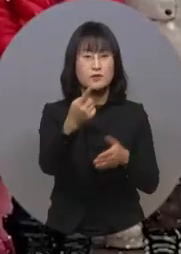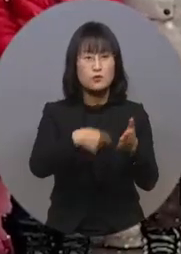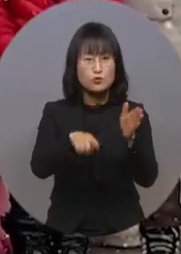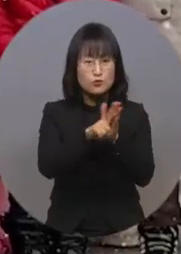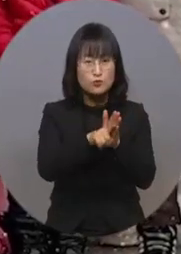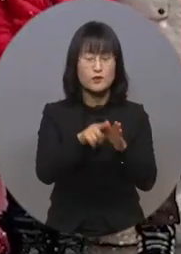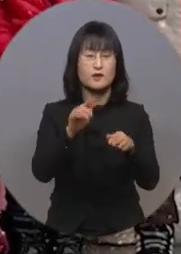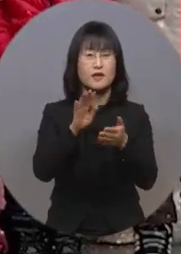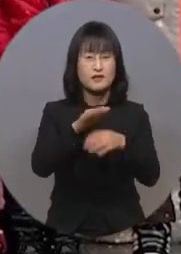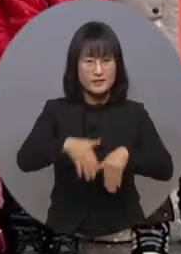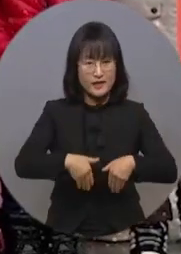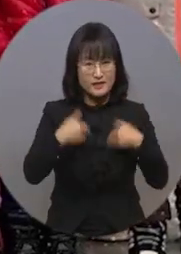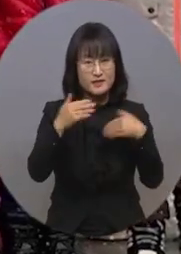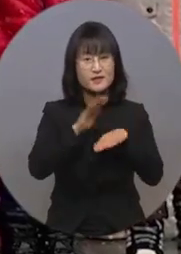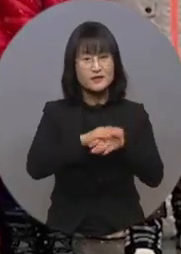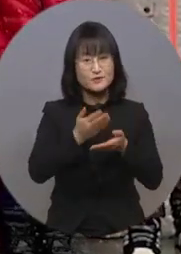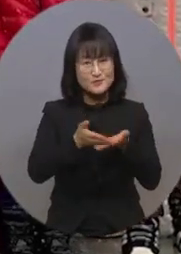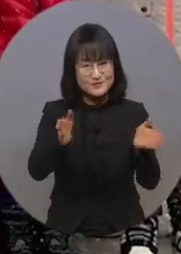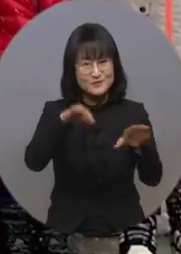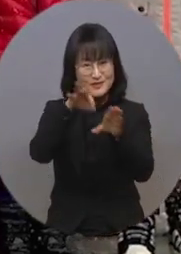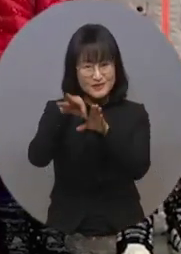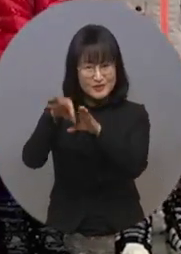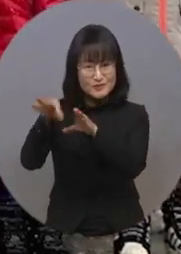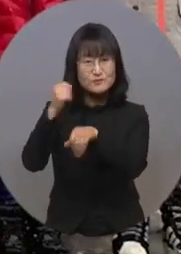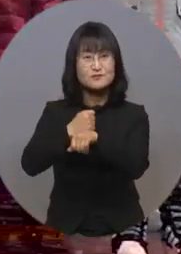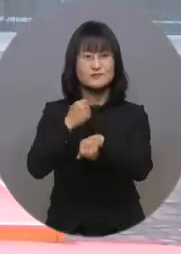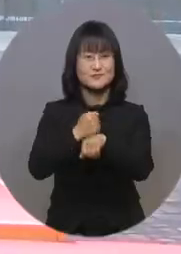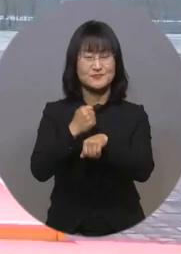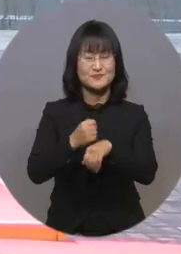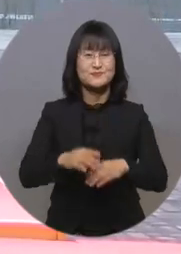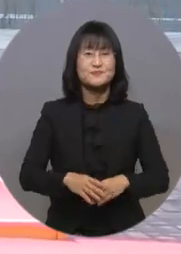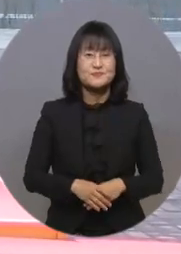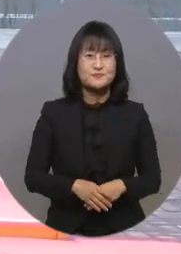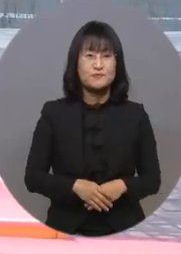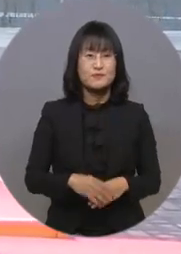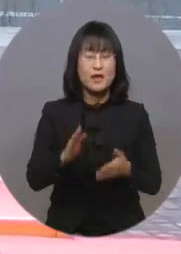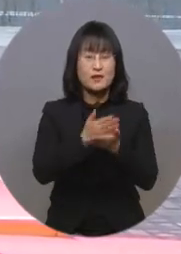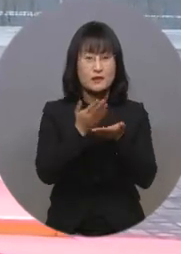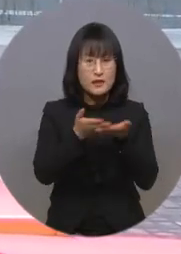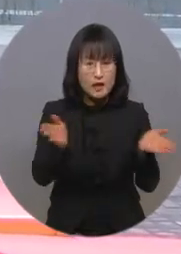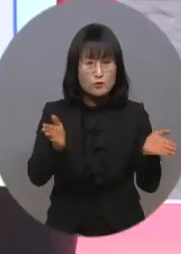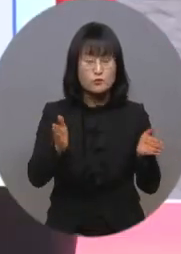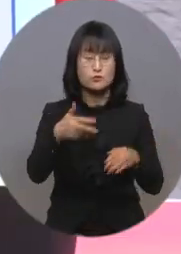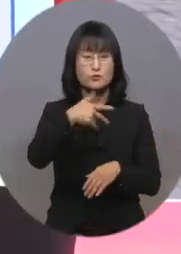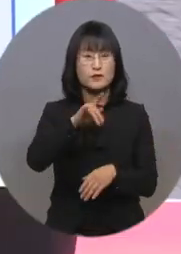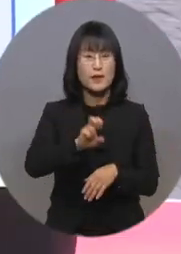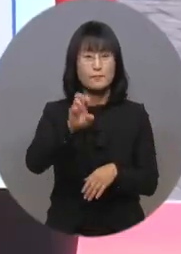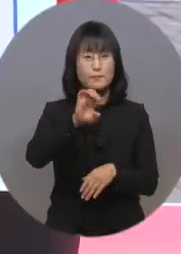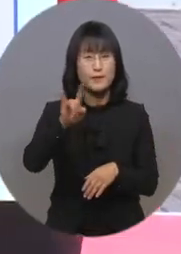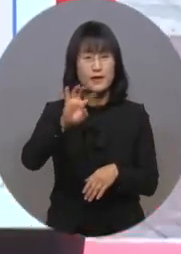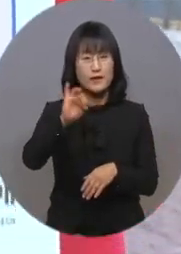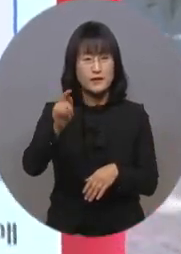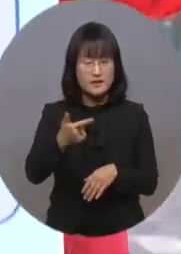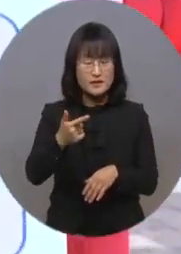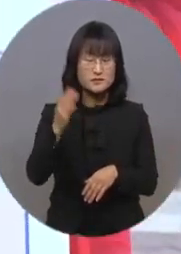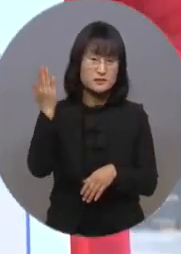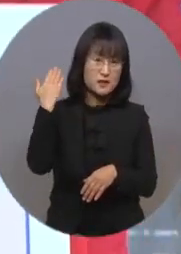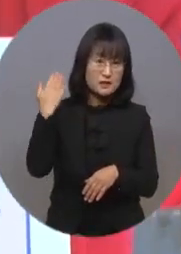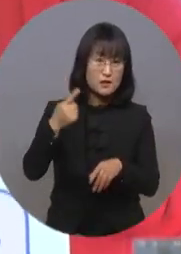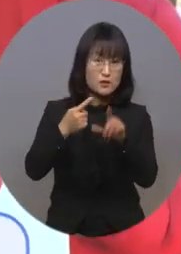온정의 손길이 이어져 사랑의 온도탑을 달구고 있습니다 나눔 캠페인은 지난달 1일부터 오는